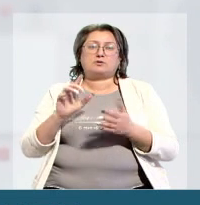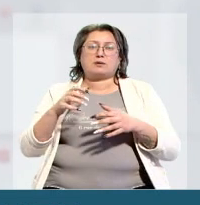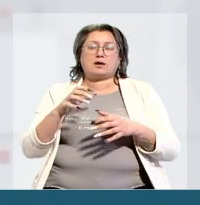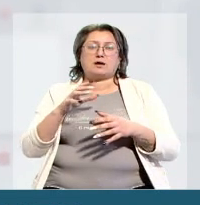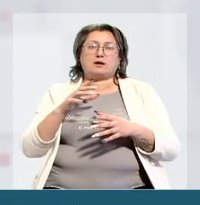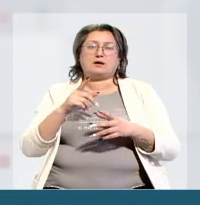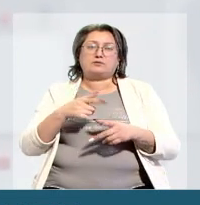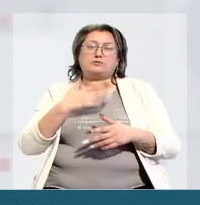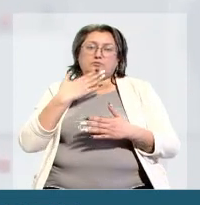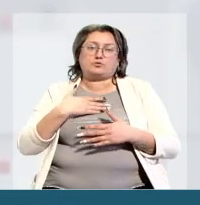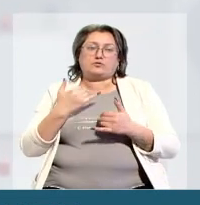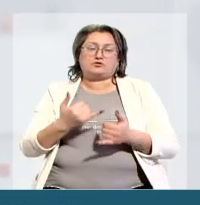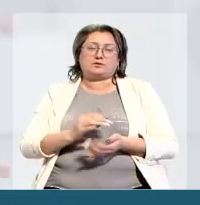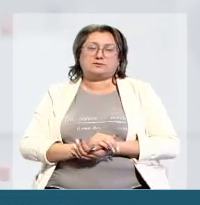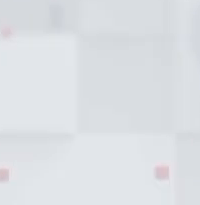сыйлық екенін жазған.